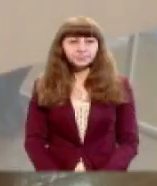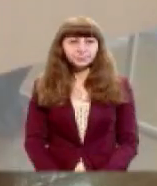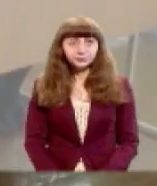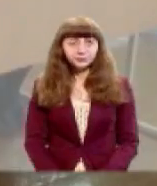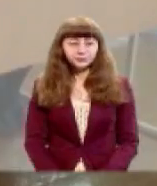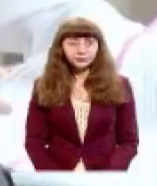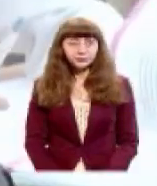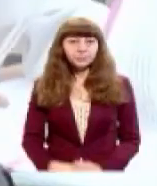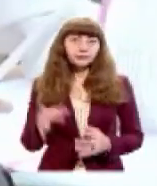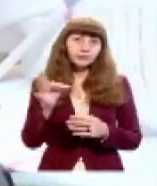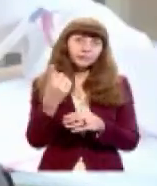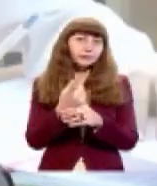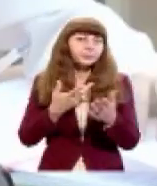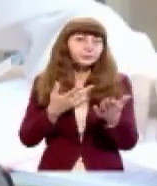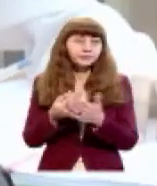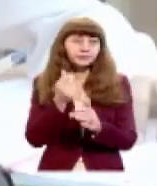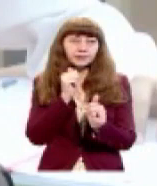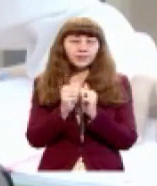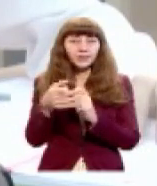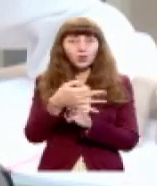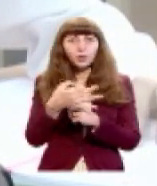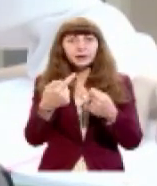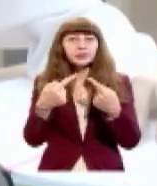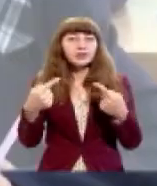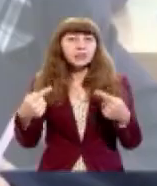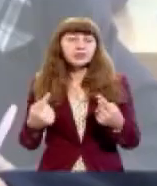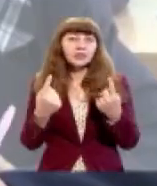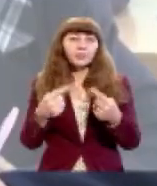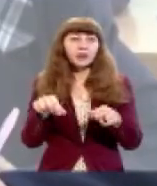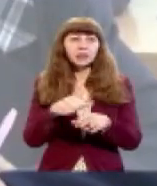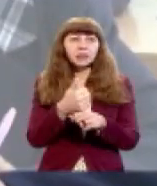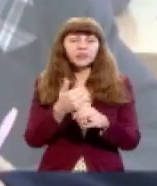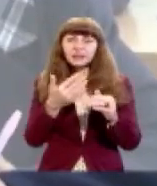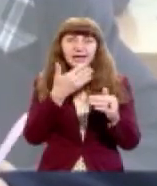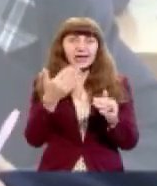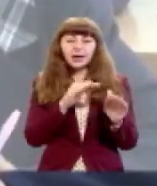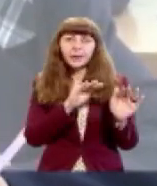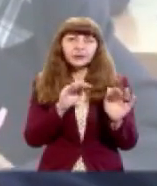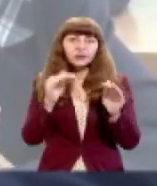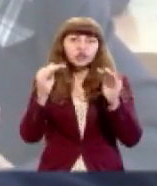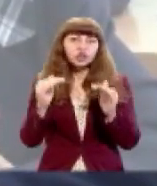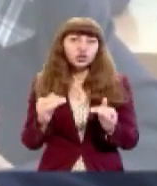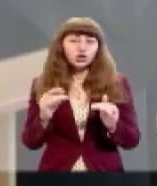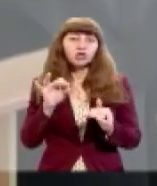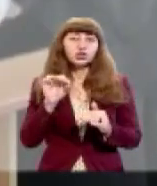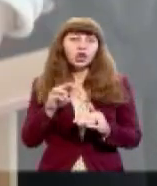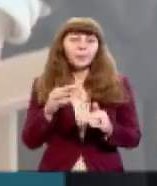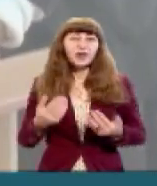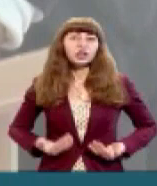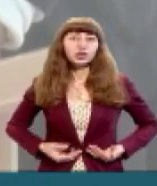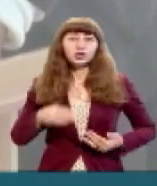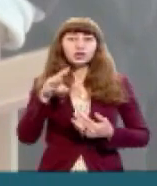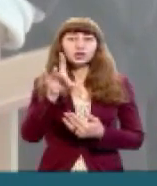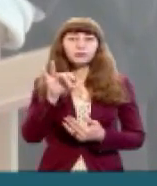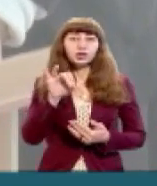Аталмыш төлемнің мөлшері әр облыста әртүрлі. Ең бастысы күнкөріс деңгейінен төмен емес, дейді мамандар. Биыл Қостанай облысына білім беру қорынан